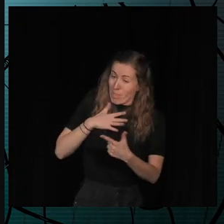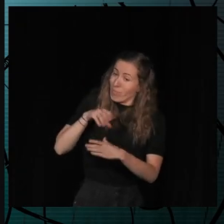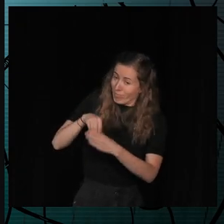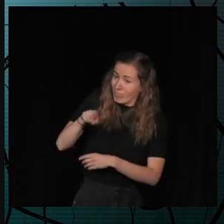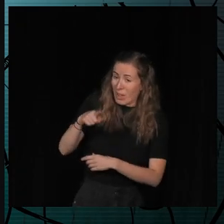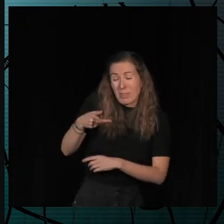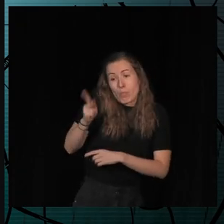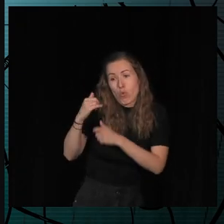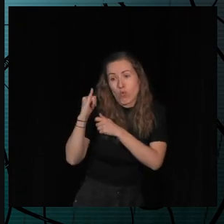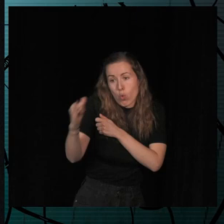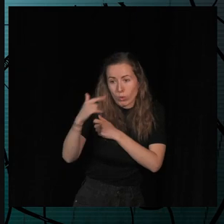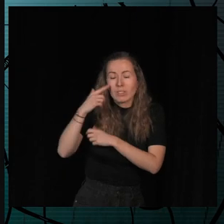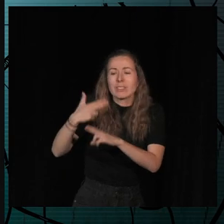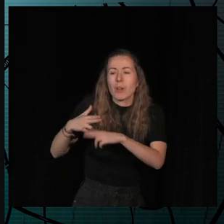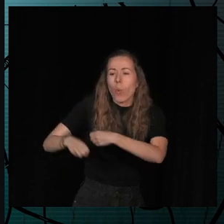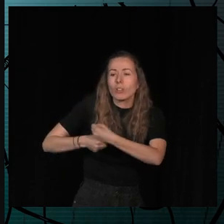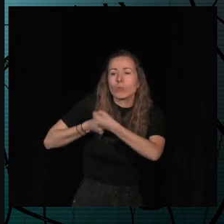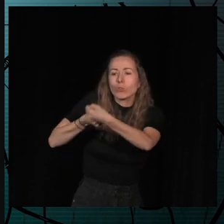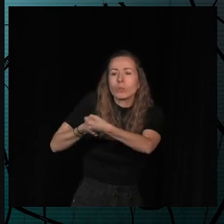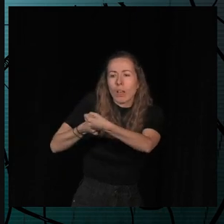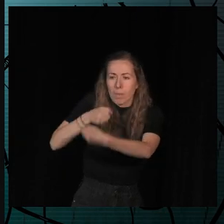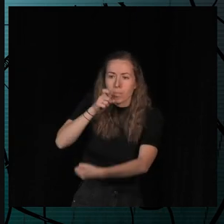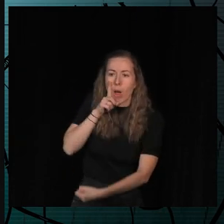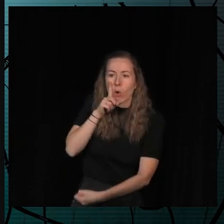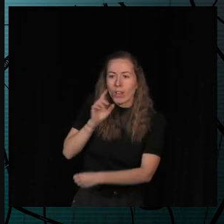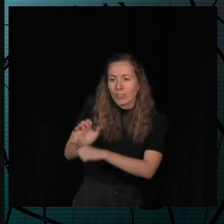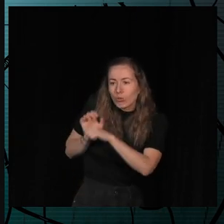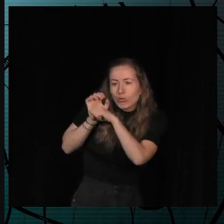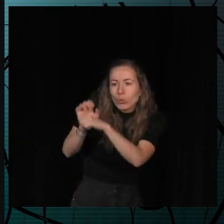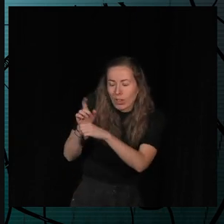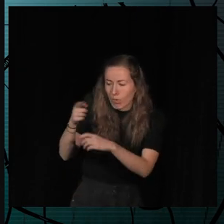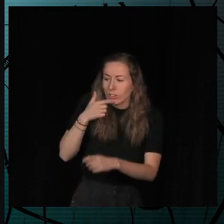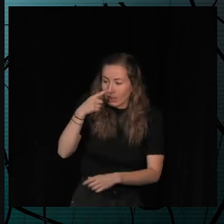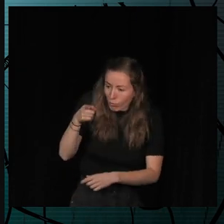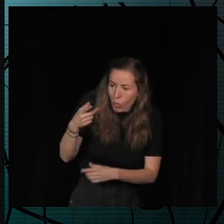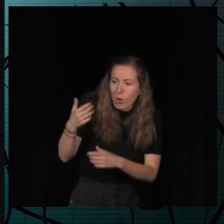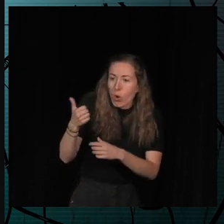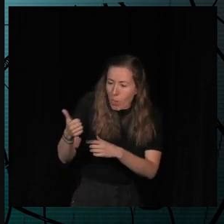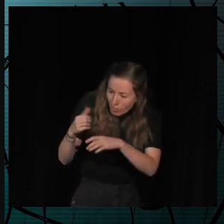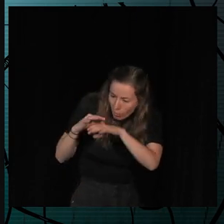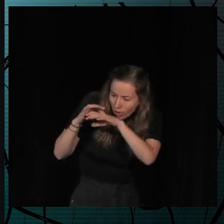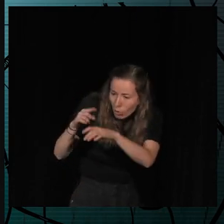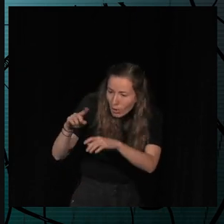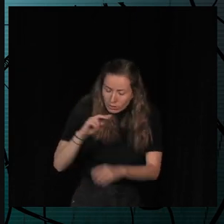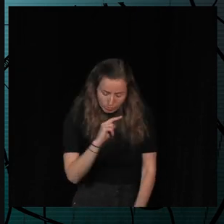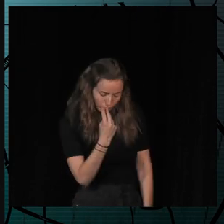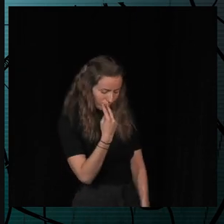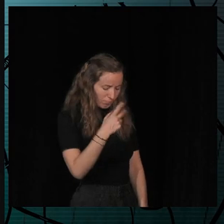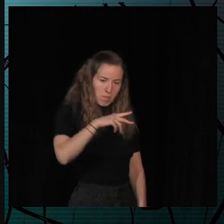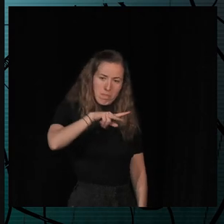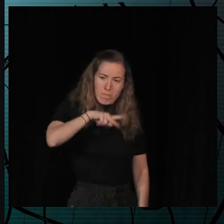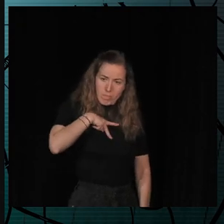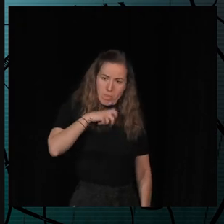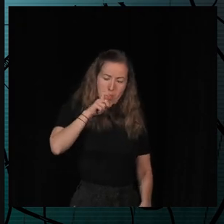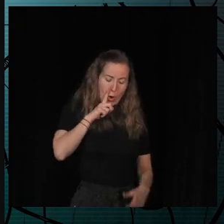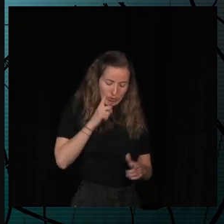c'estàd qu'on discute avec les parents et on va les aider à penser cette pratique euh euh en montrant que en effet